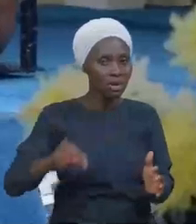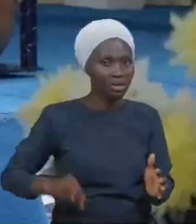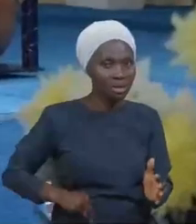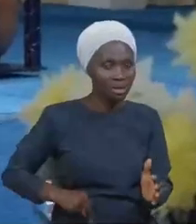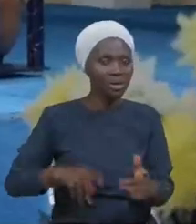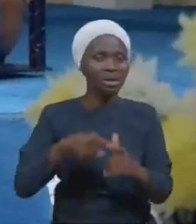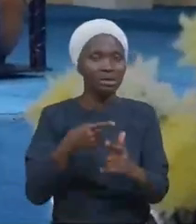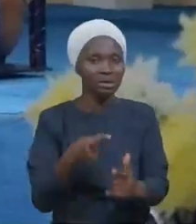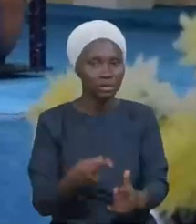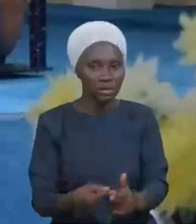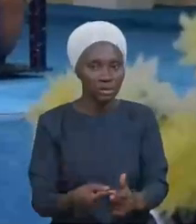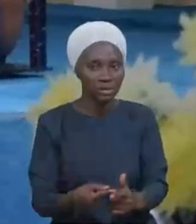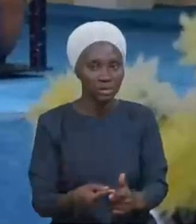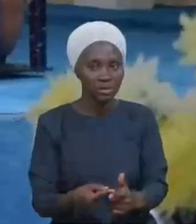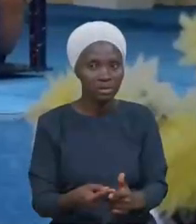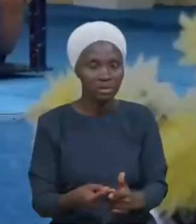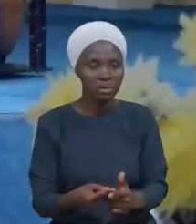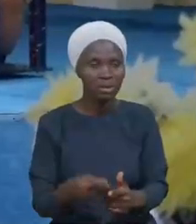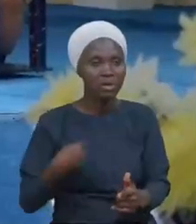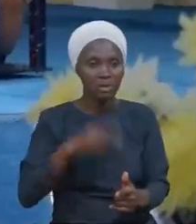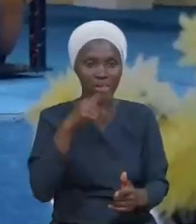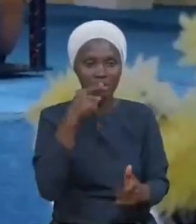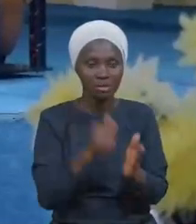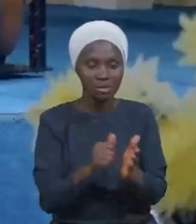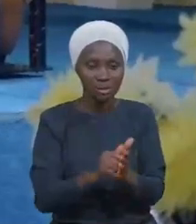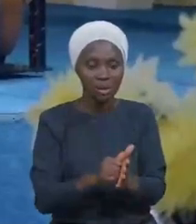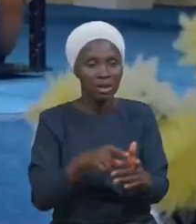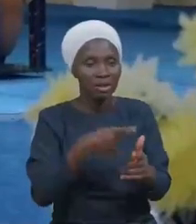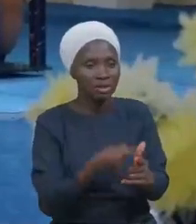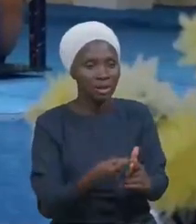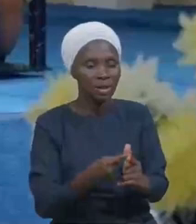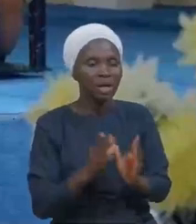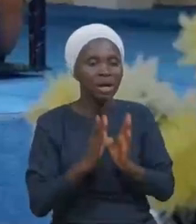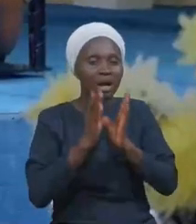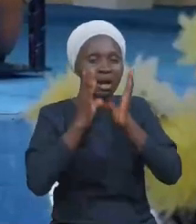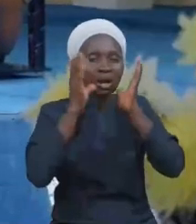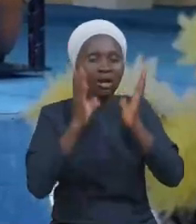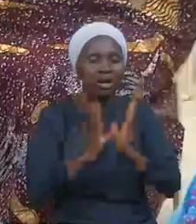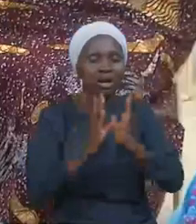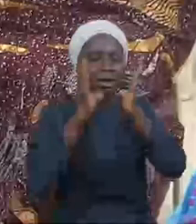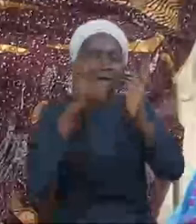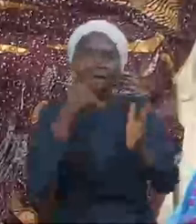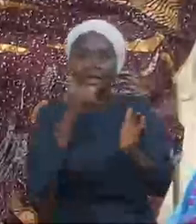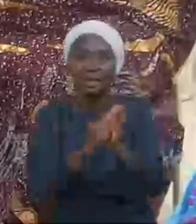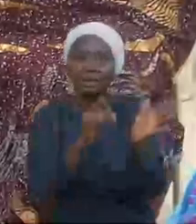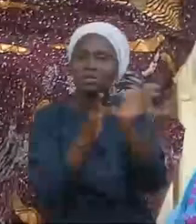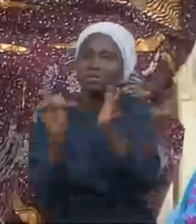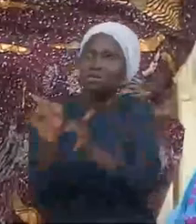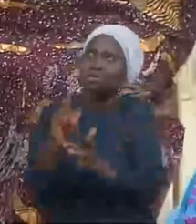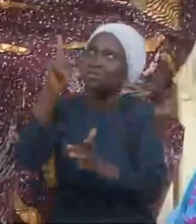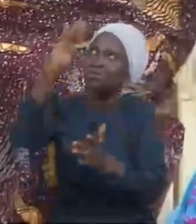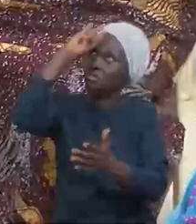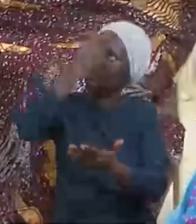dit, et il se mit à crier, fils de David, Jésus, aie